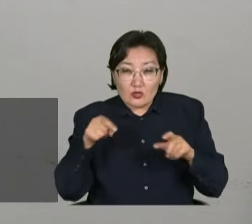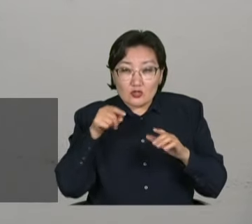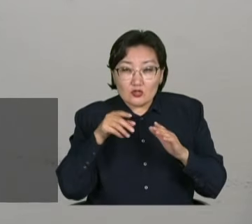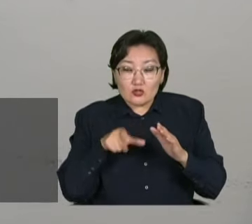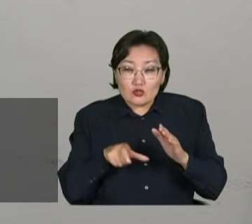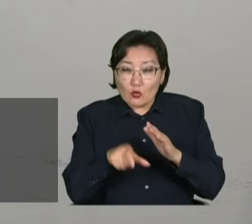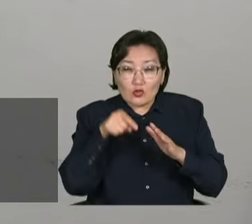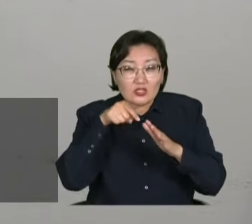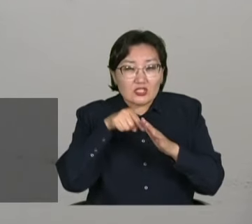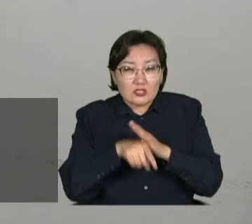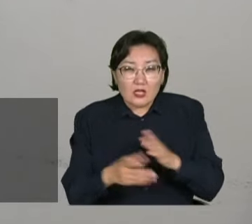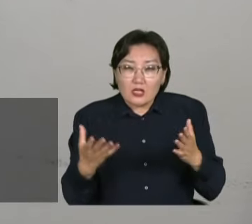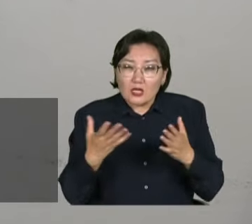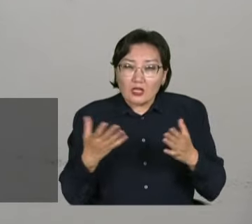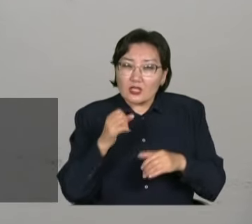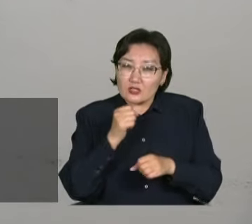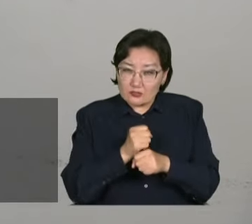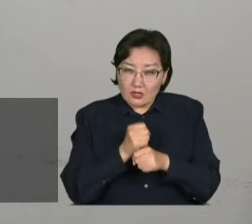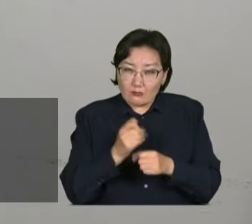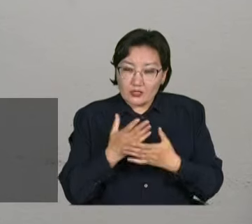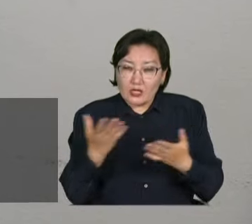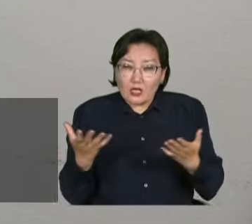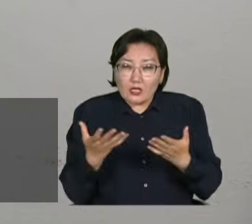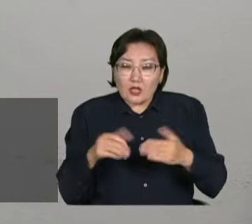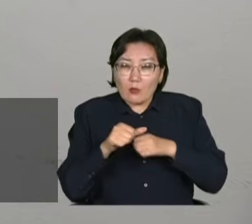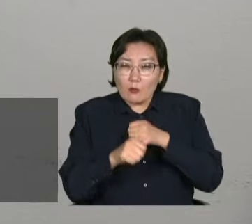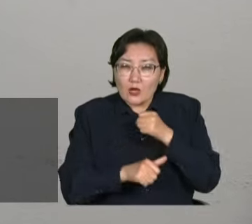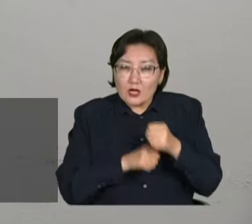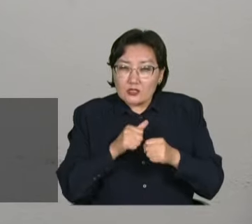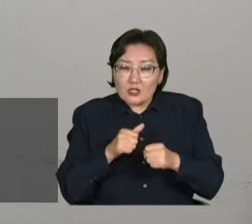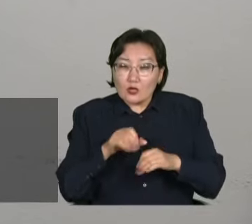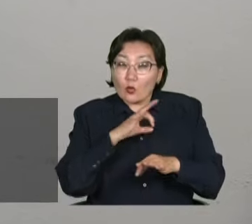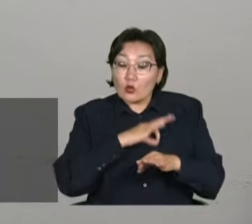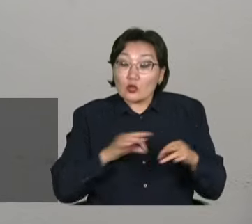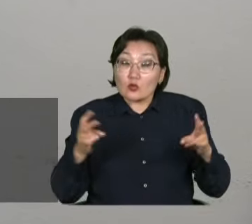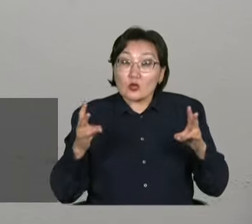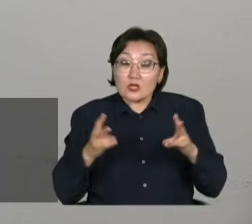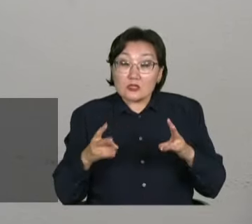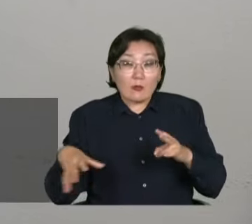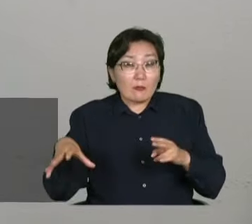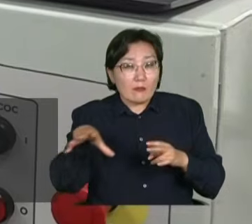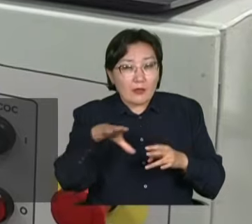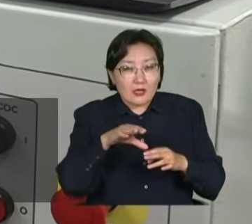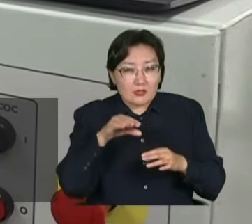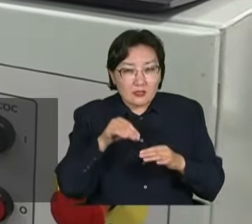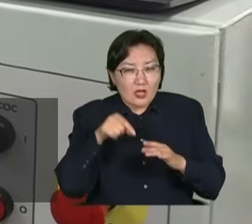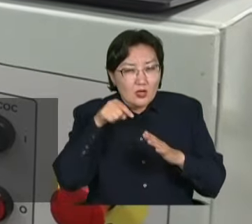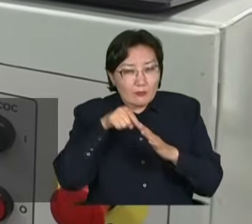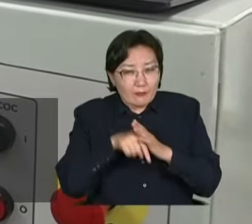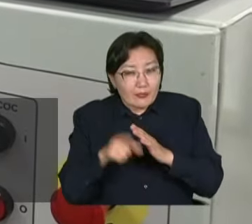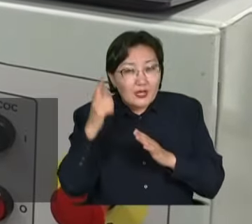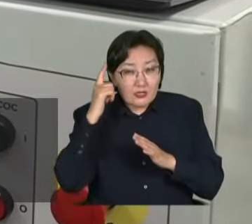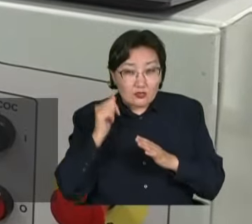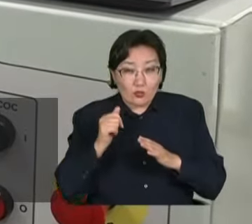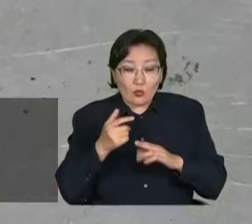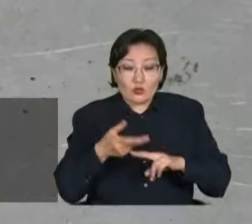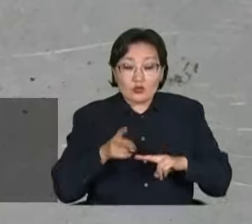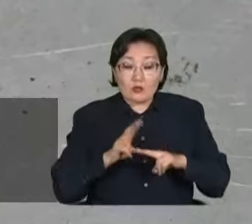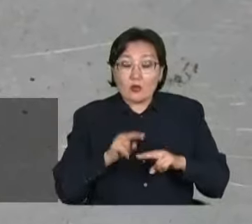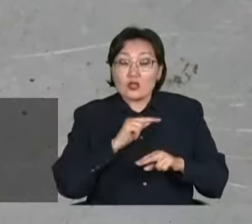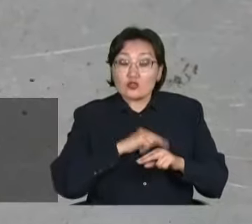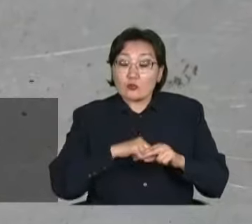біледі, қалай істеліп жатқанын, қандай материалдарды өткізу қажет екендігін бәрін уже ішінен білгеннен кейін осыны